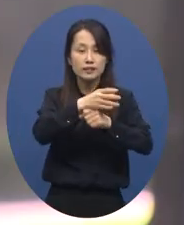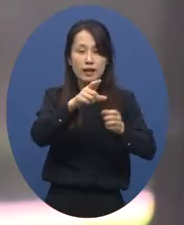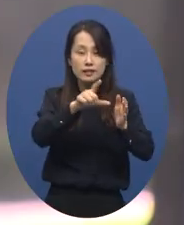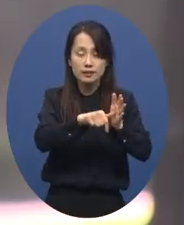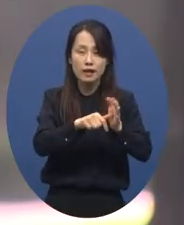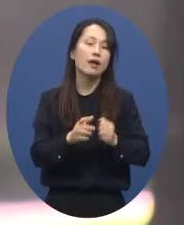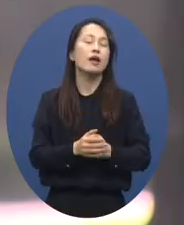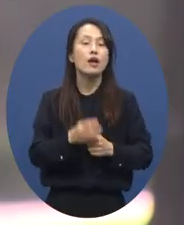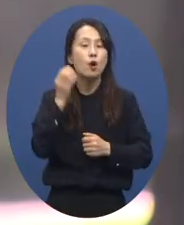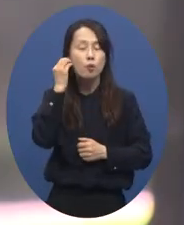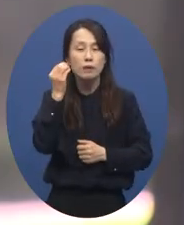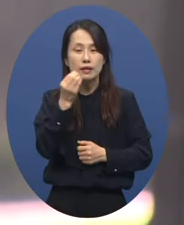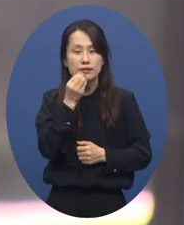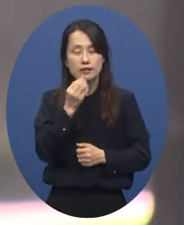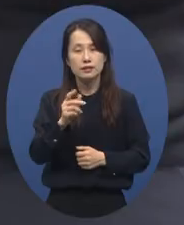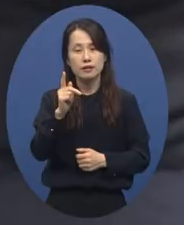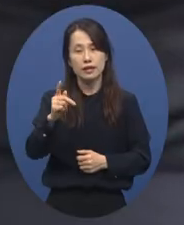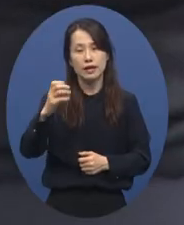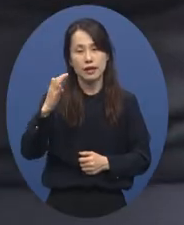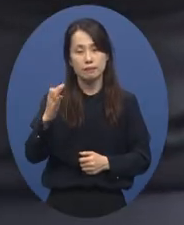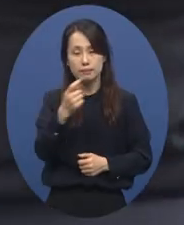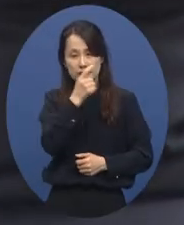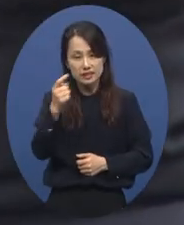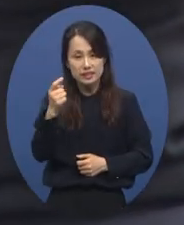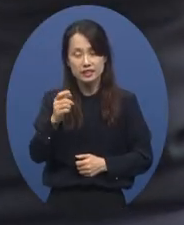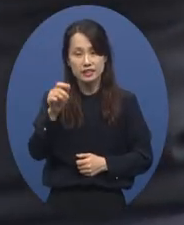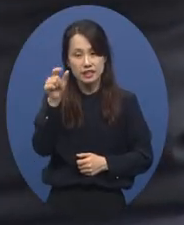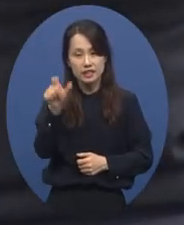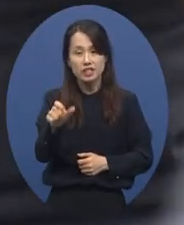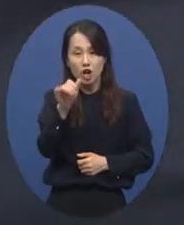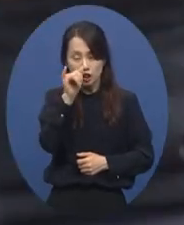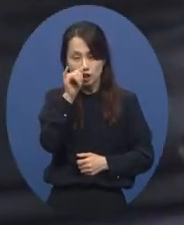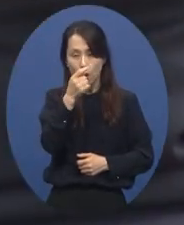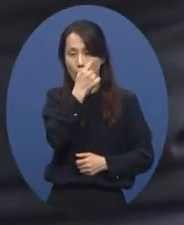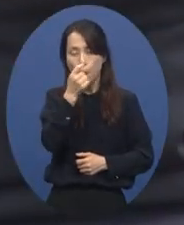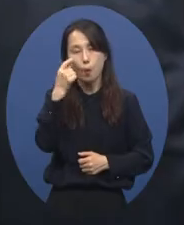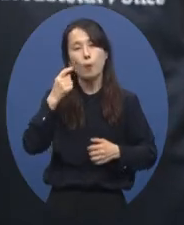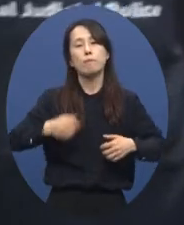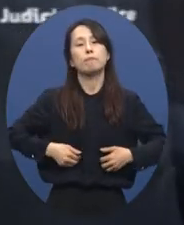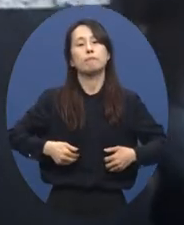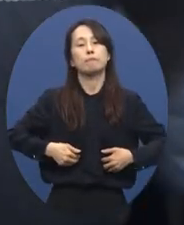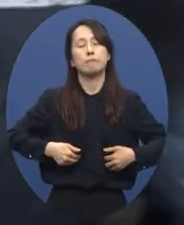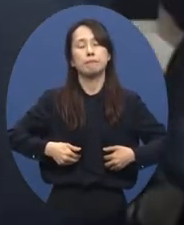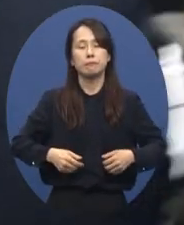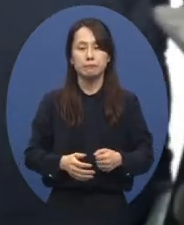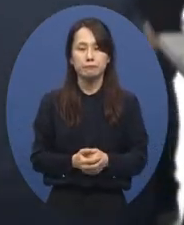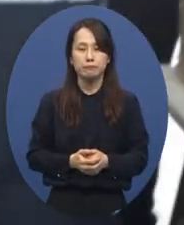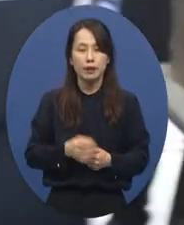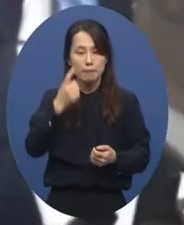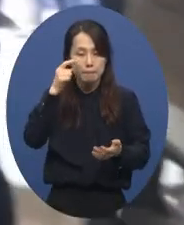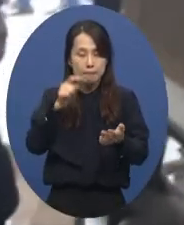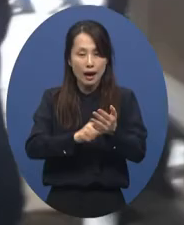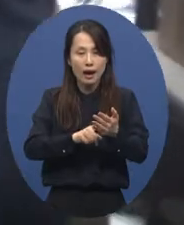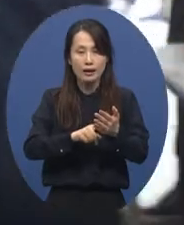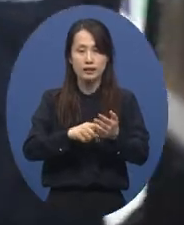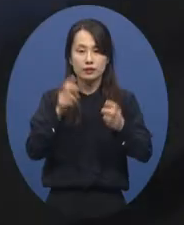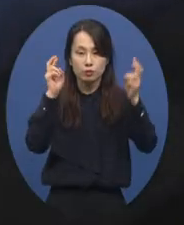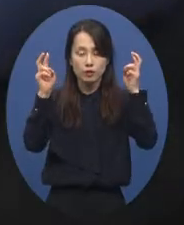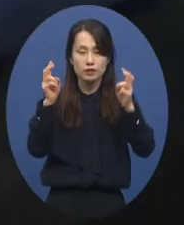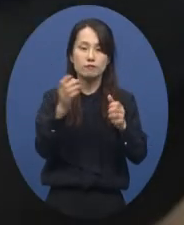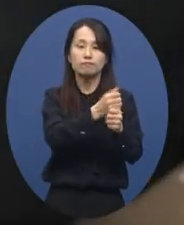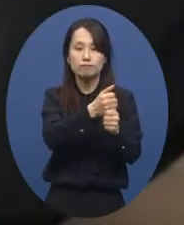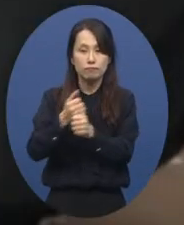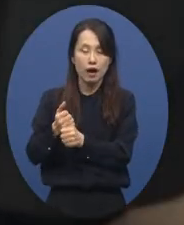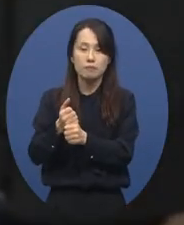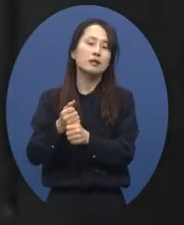식약처 홈페이지에서 KF 인증 여부를 직접 확인하는 것이 좋다고 설명했습니다. 적발된 업체는 형사 입건하고